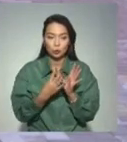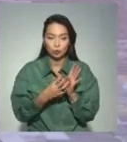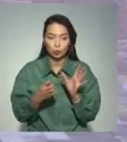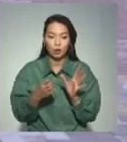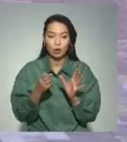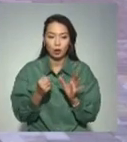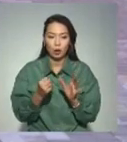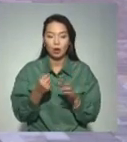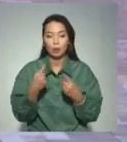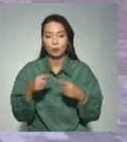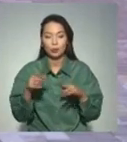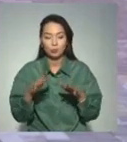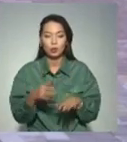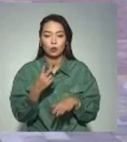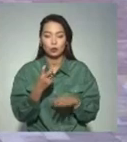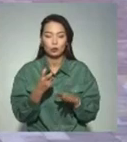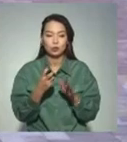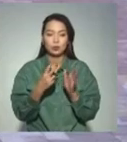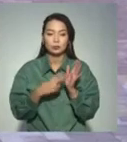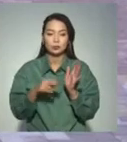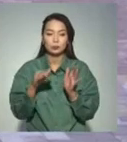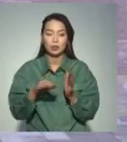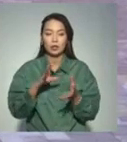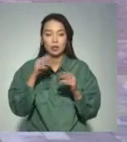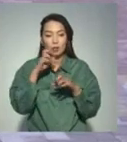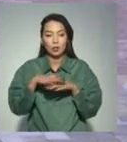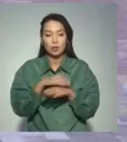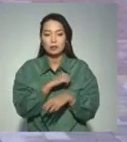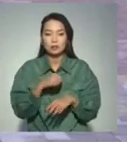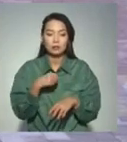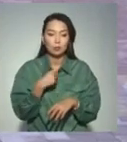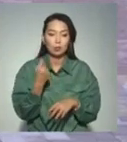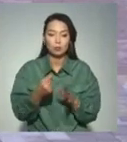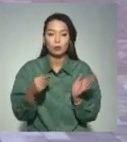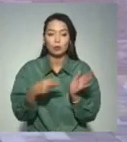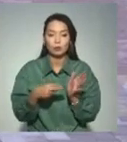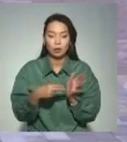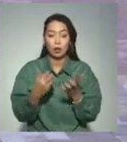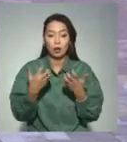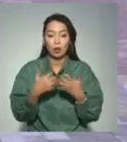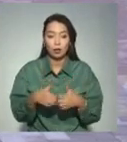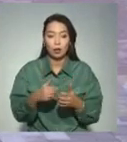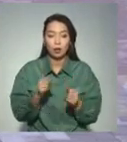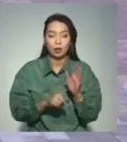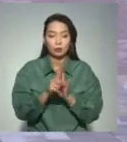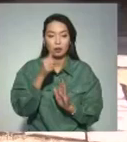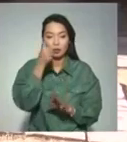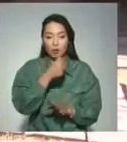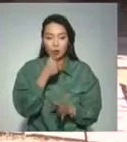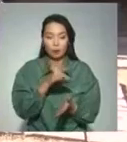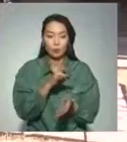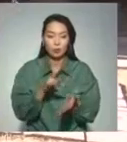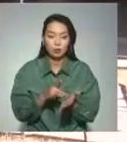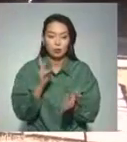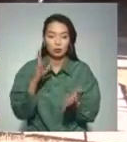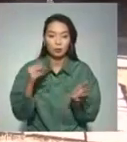бағасы 277 000 теңге. Бұл еліміз бойынша ең төменгі баға болып есептелгенімен, жыл басынан бері аймақта